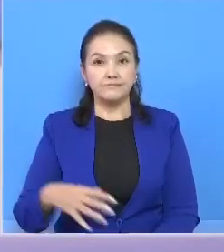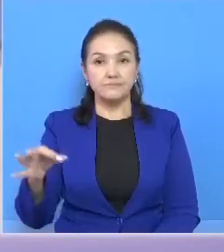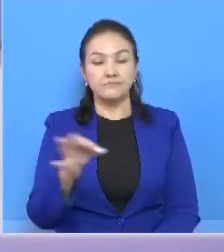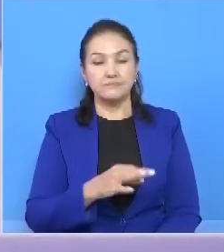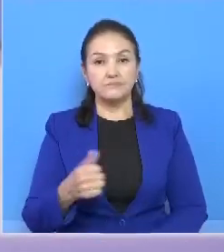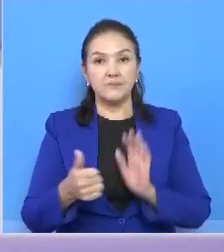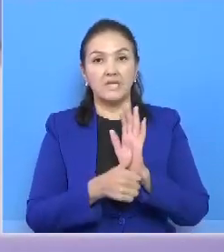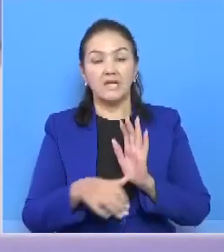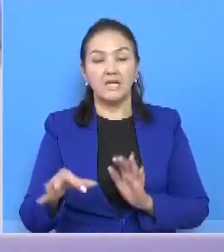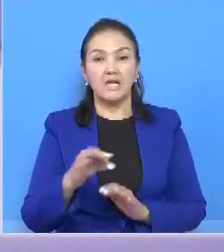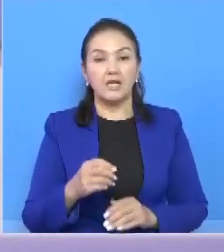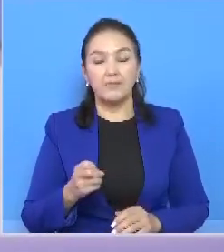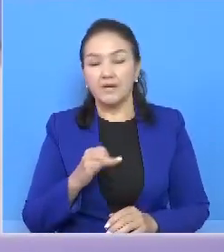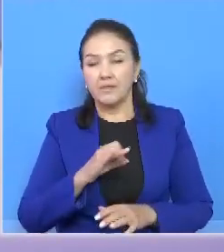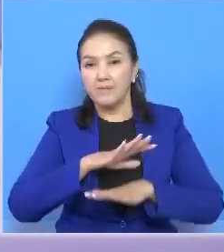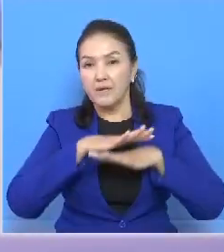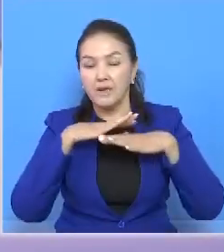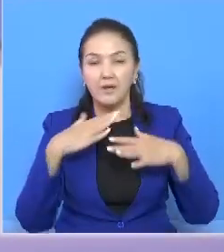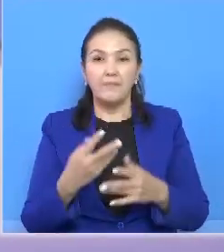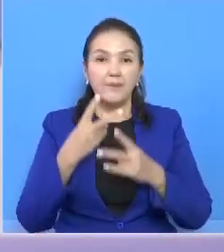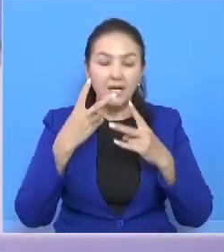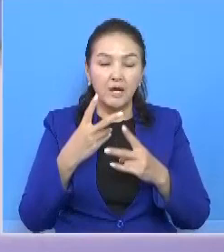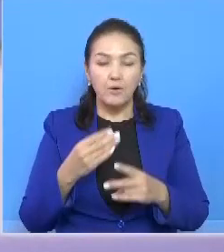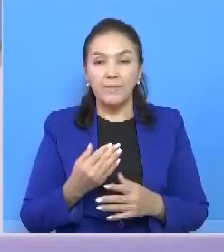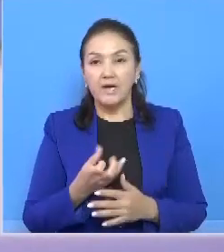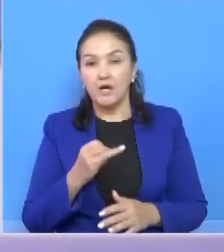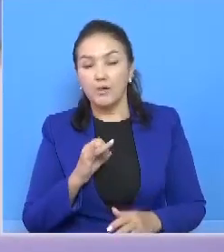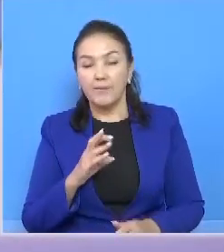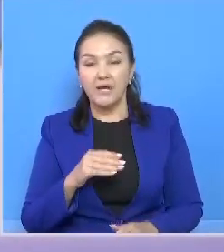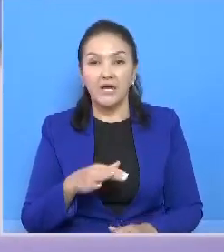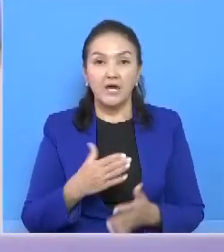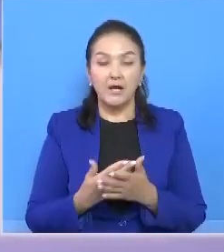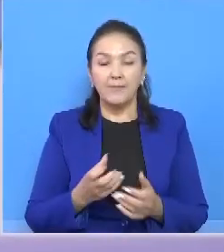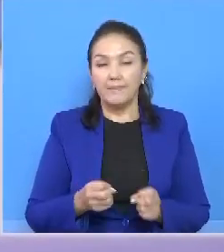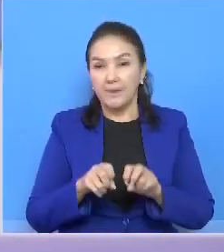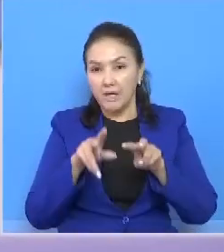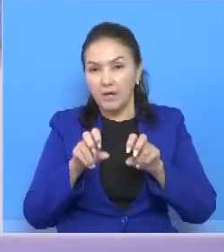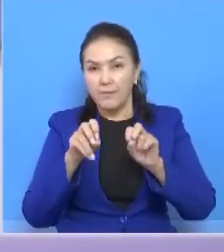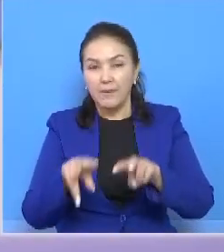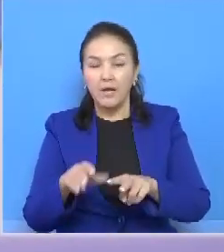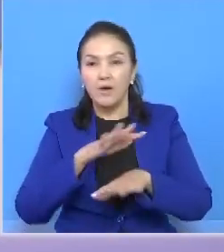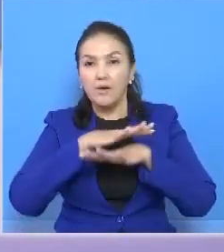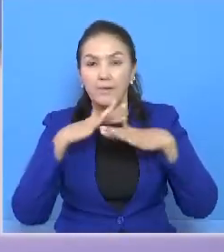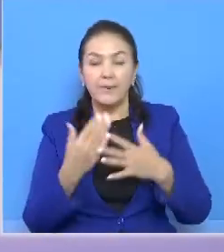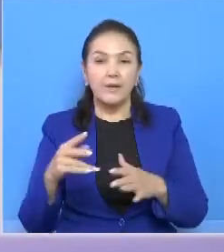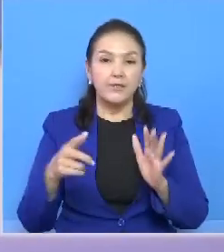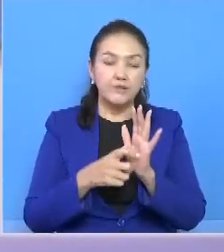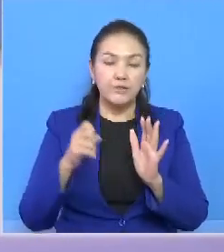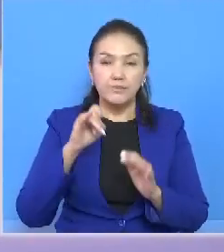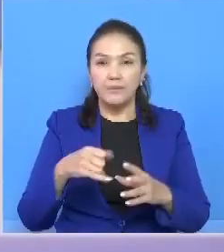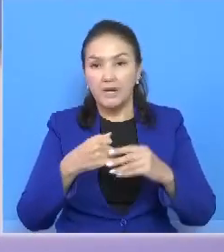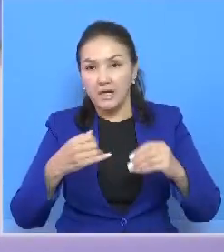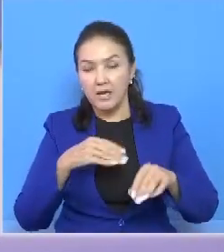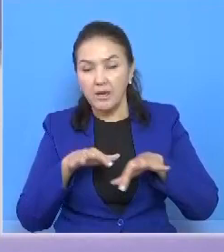Облыстың 6 ауданында шегіртке қаптағаны байқалады. Итальяндық фрус және азиаттық шегіртке көбейген шамамен 700 мың гектар